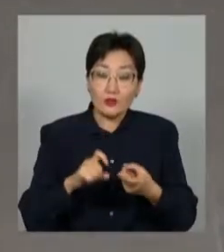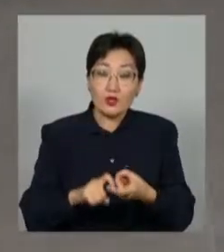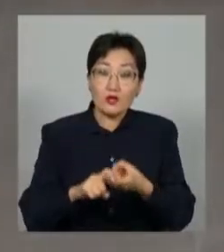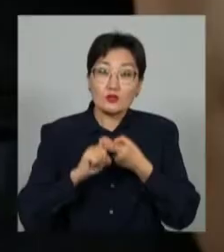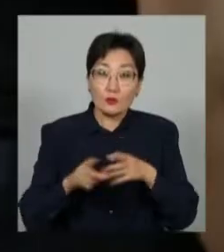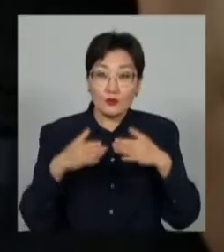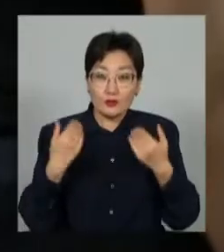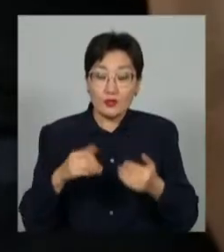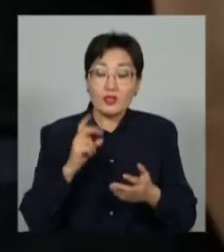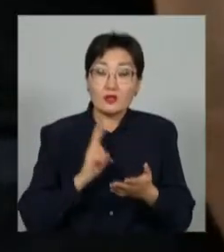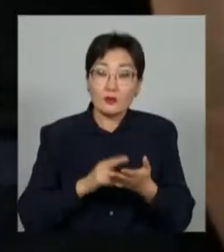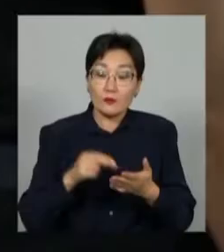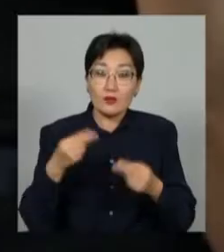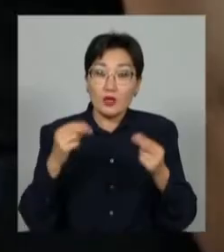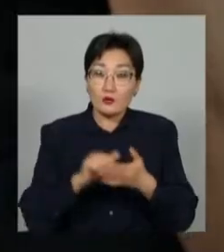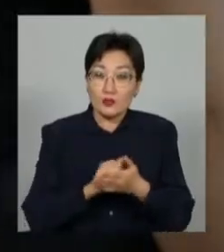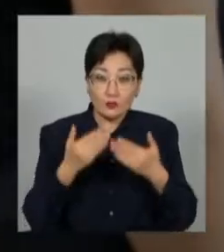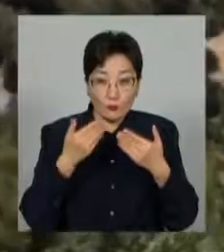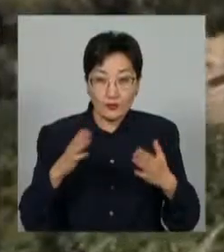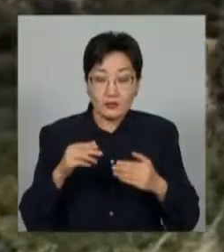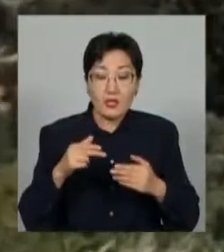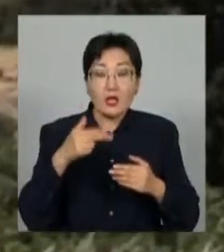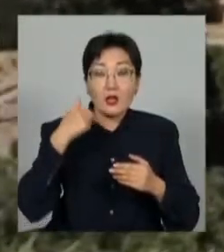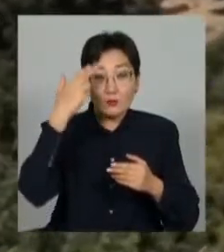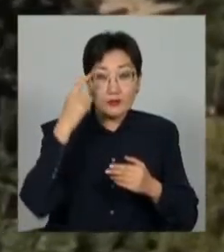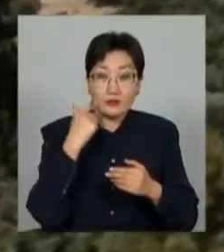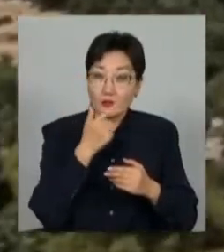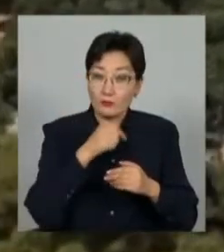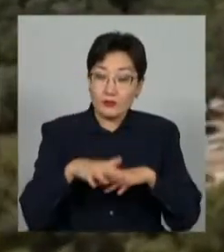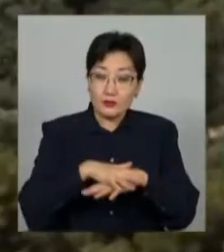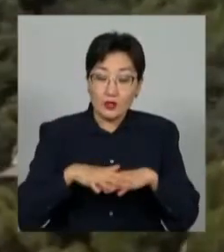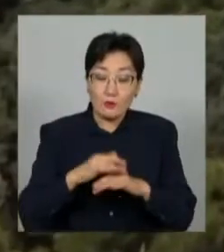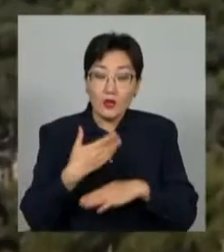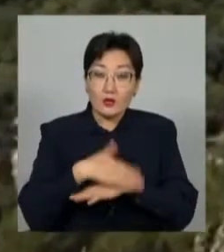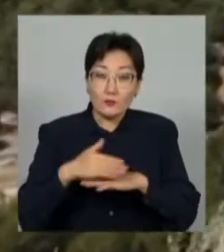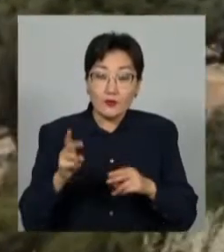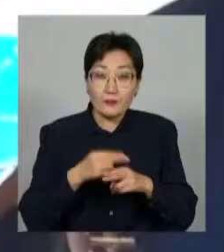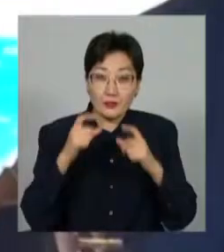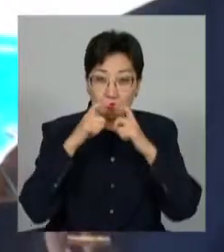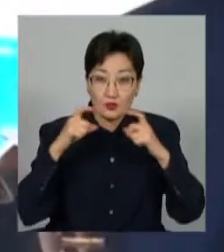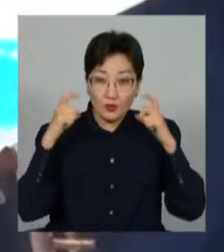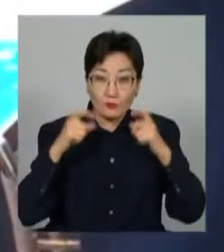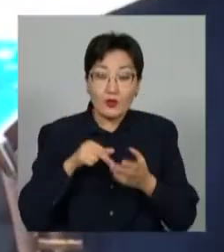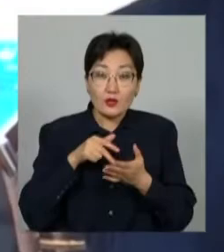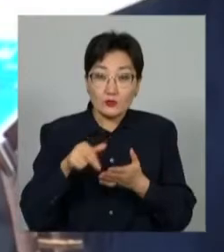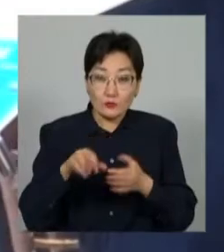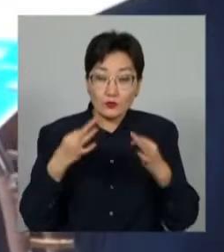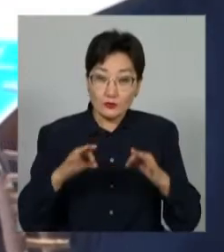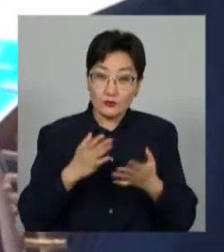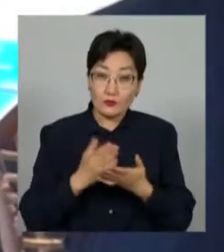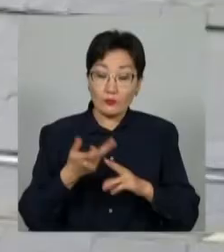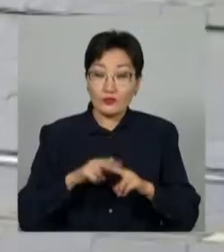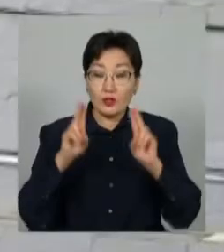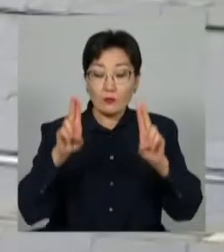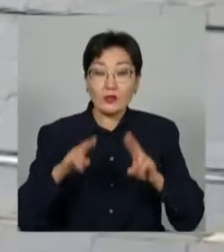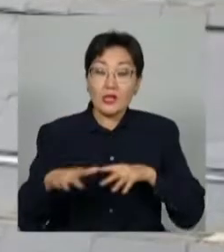жұқтырмағанын растайтын құжат сұралмайды. Ал Италия мен Испанияда жергілікті тұрғындардың көшеде бетпердесі жүруіне рұқсат етілді. Бұл